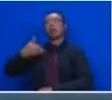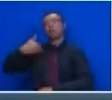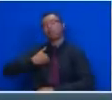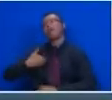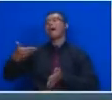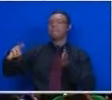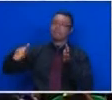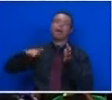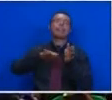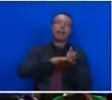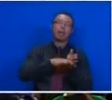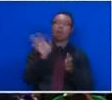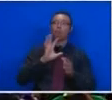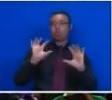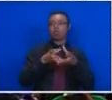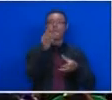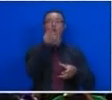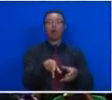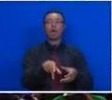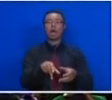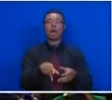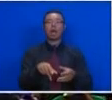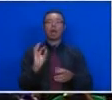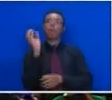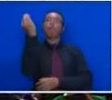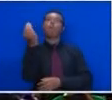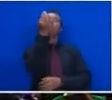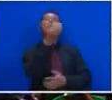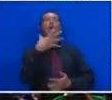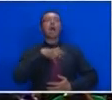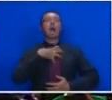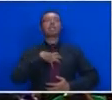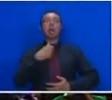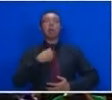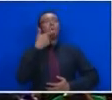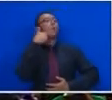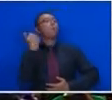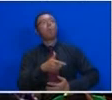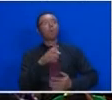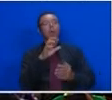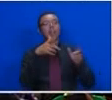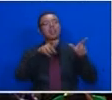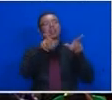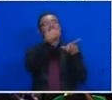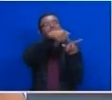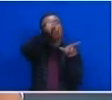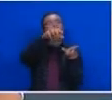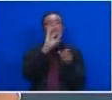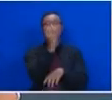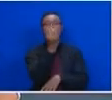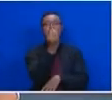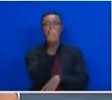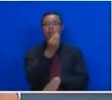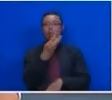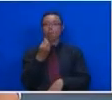pantai. Bukan sekelompok orang top of the top merasakan indahnya Teluk Jakarta. Biarkan rakyat